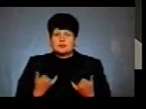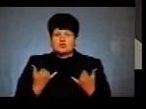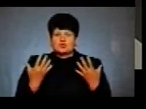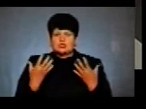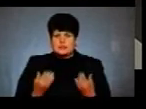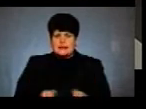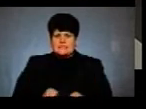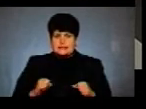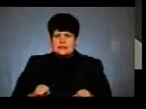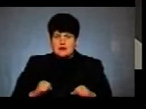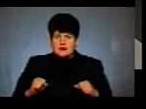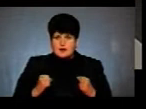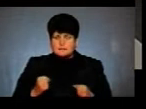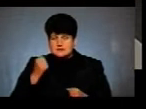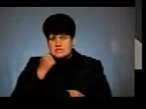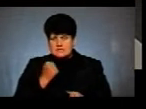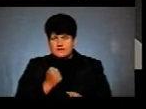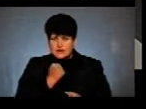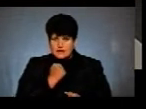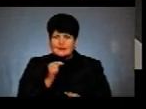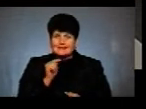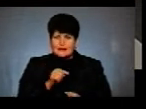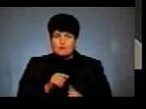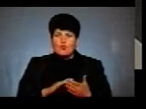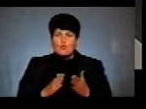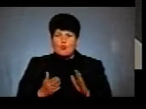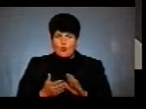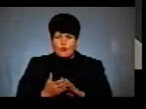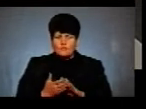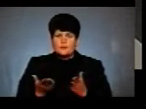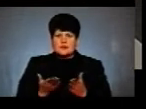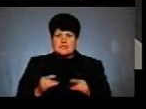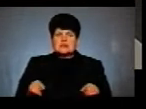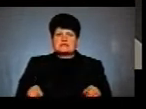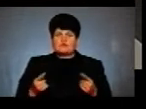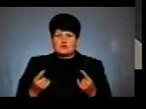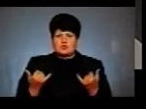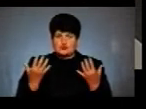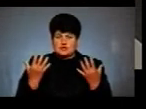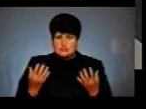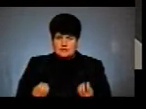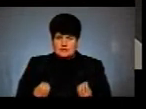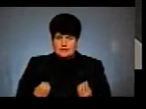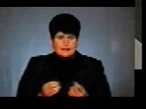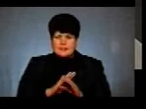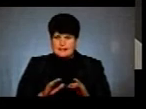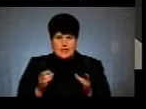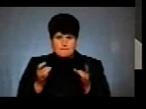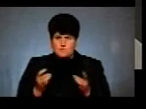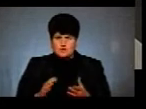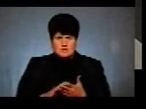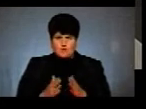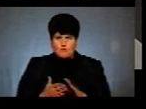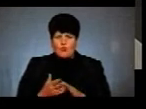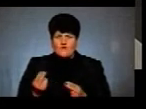день стараємося завдяки тим умовам, які створені на сьогоднішній день, непростим умовам